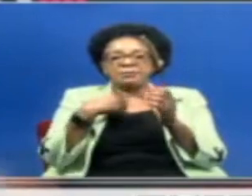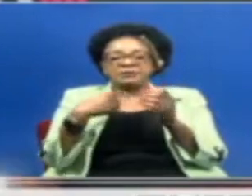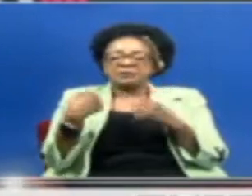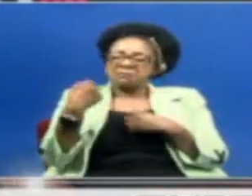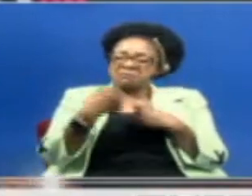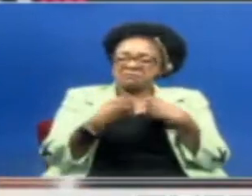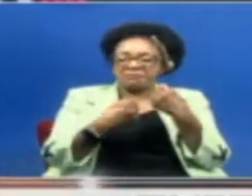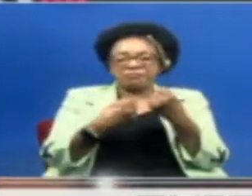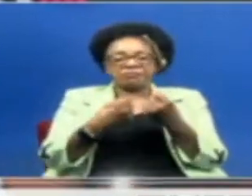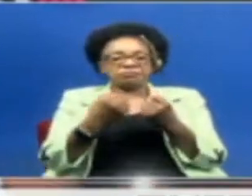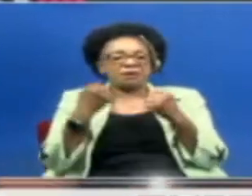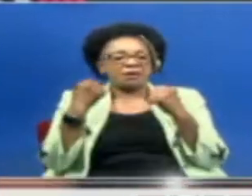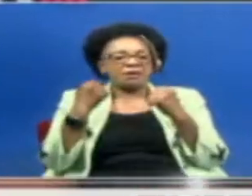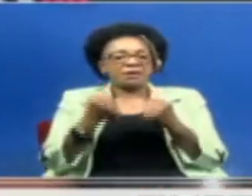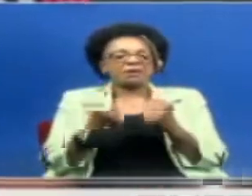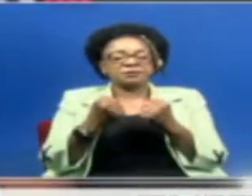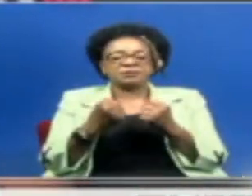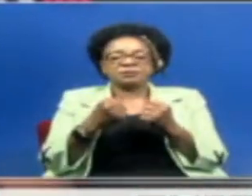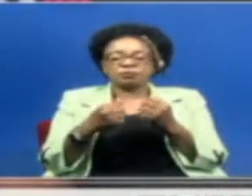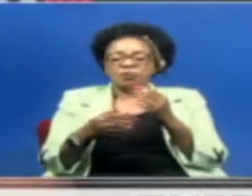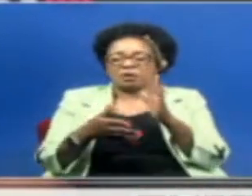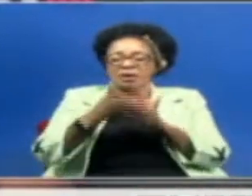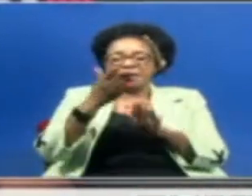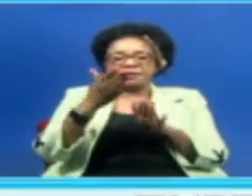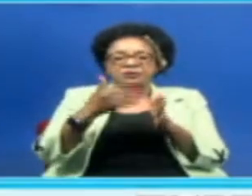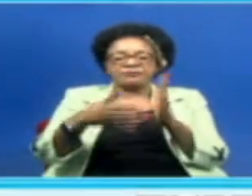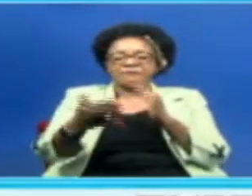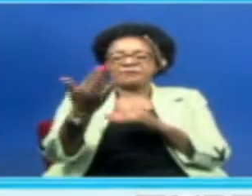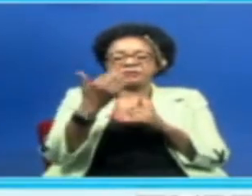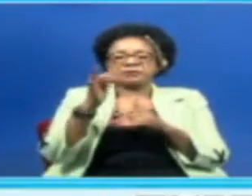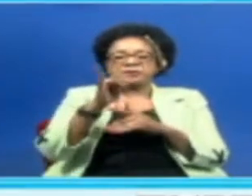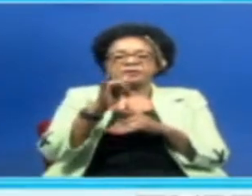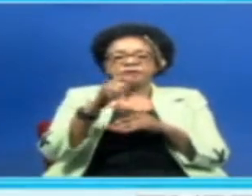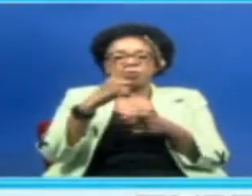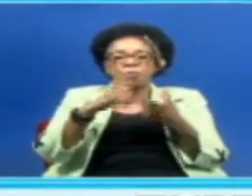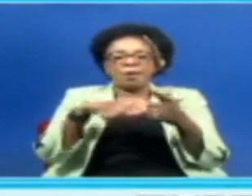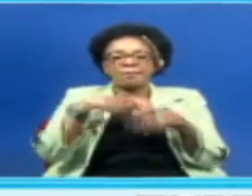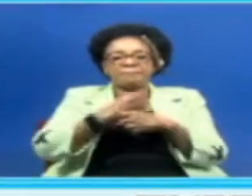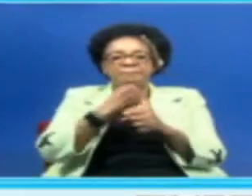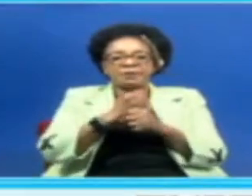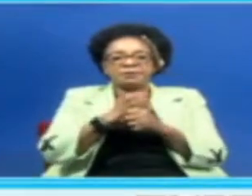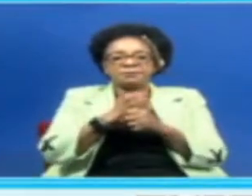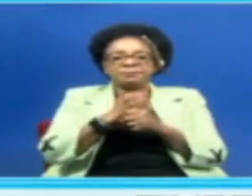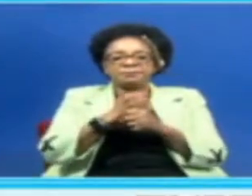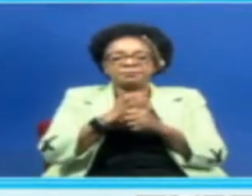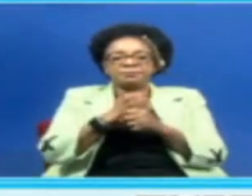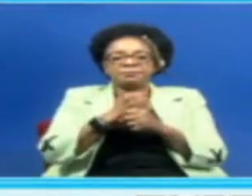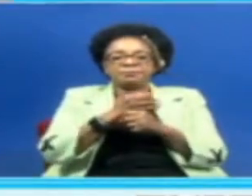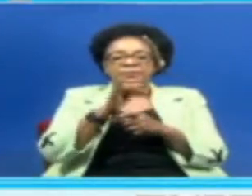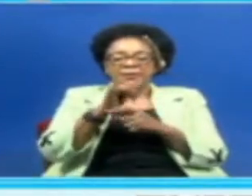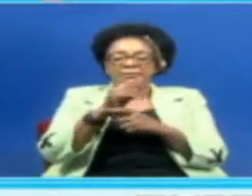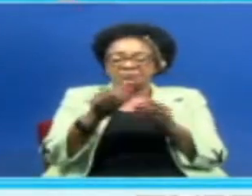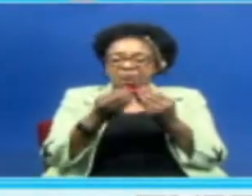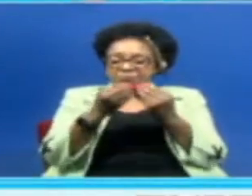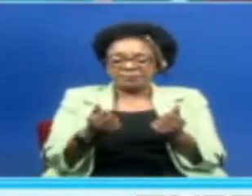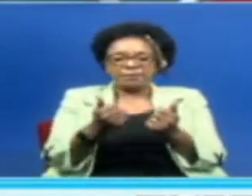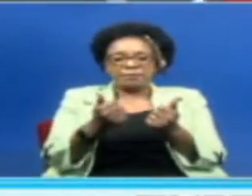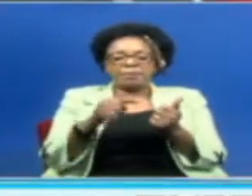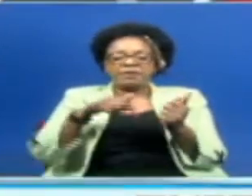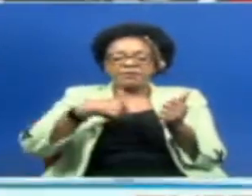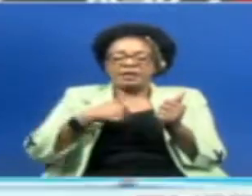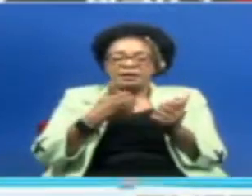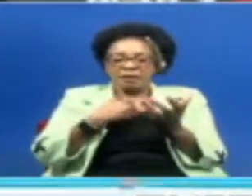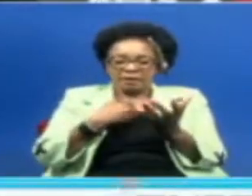hakuweza kurush kwangu. So hiyo ndio imemwezesha kumtuliza. At least na hiyo experience iko nayo